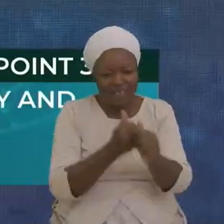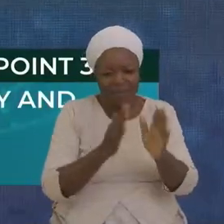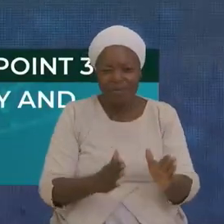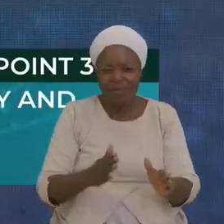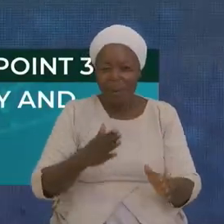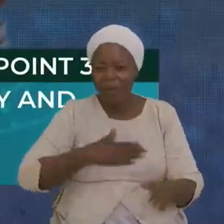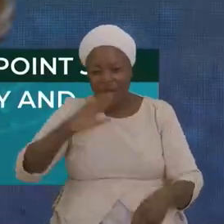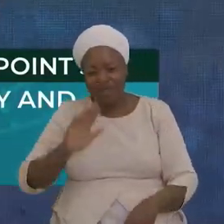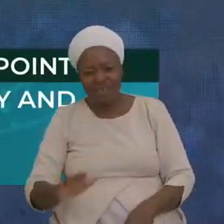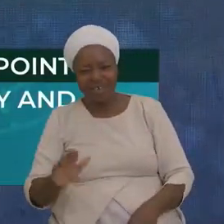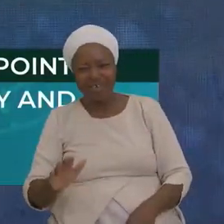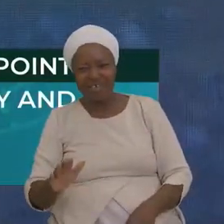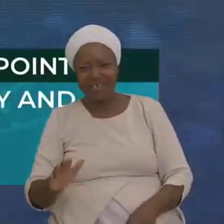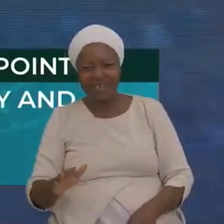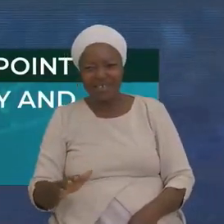disciple, mon enfant,